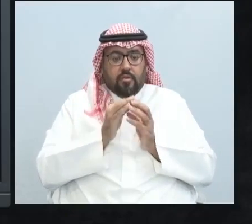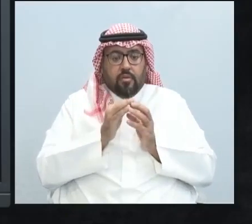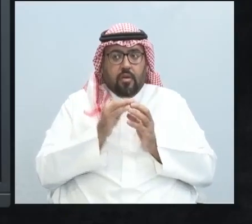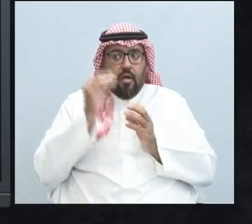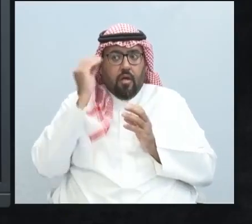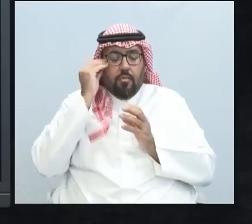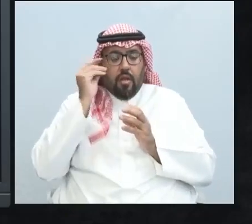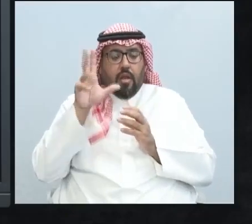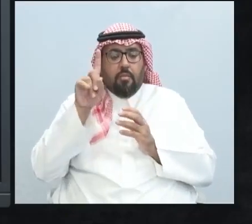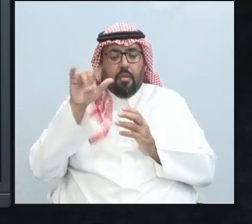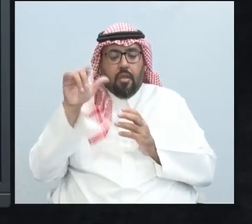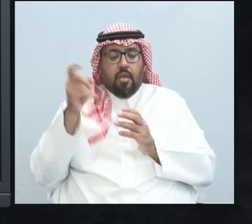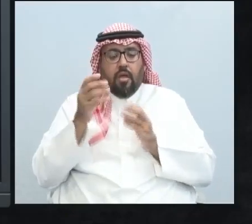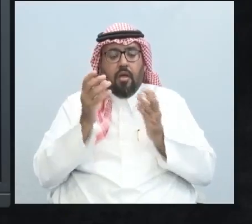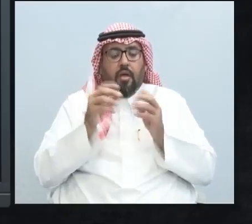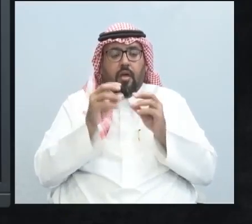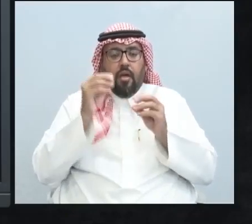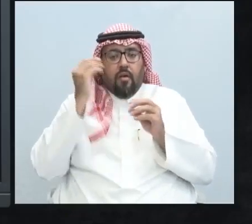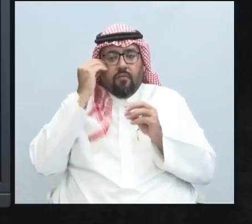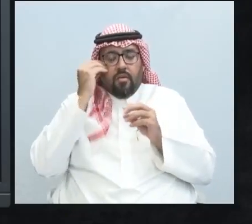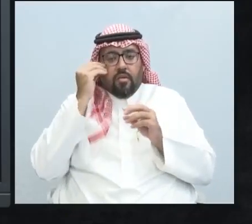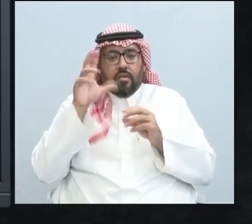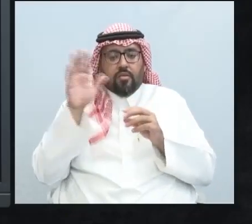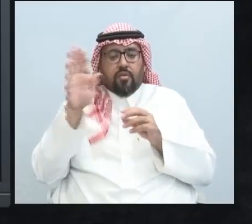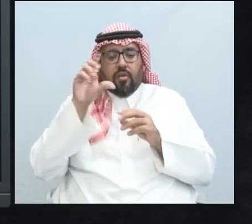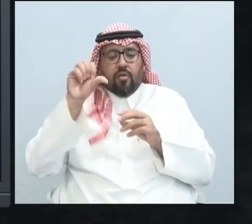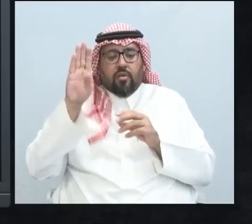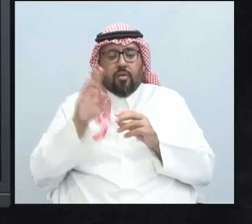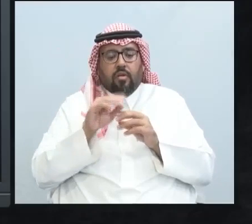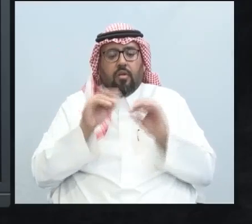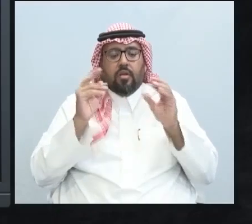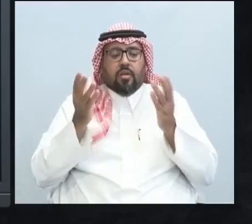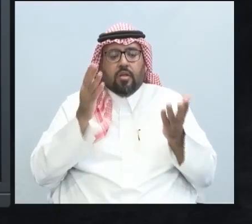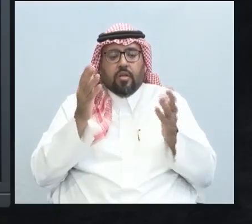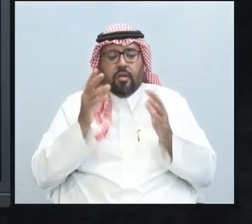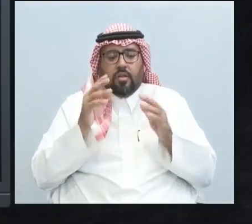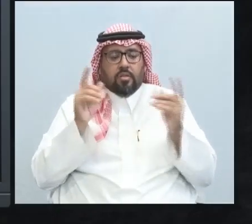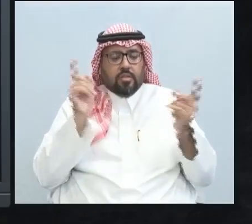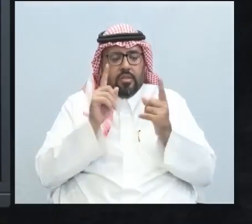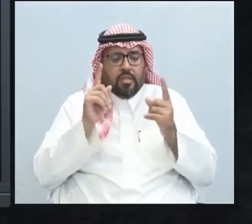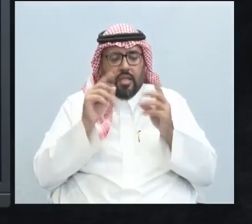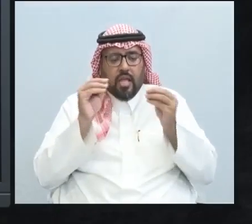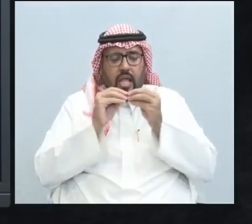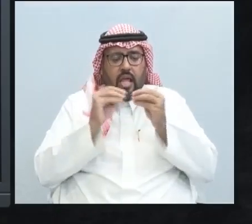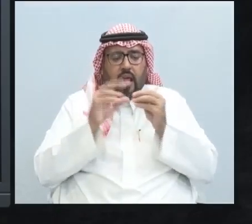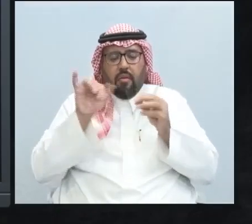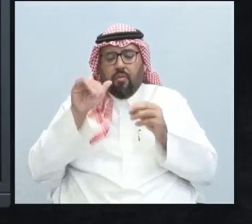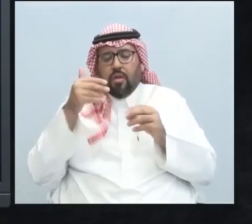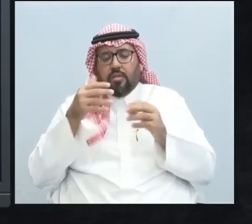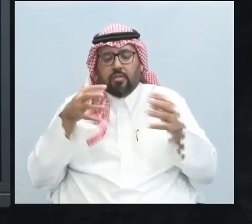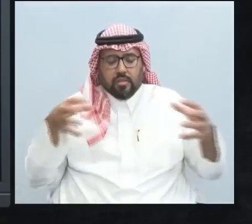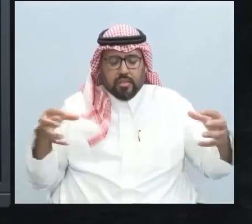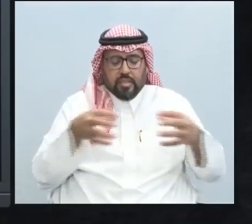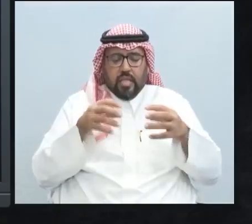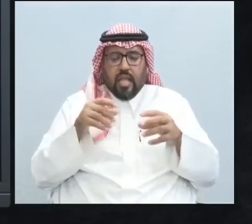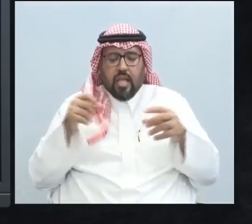علم البيئه وبالتحديد في الفصل اللي كان متعلق بالسلوك كيف كان هنالك سلوكات للمغازله من خلالها الحيوانات تنجذب